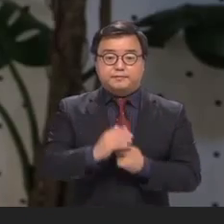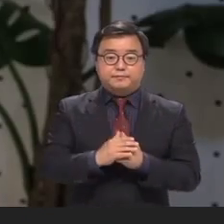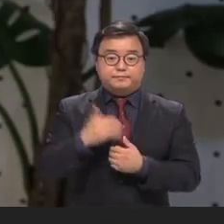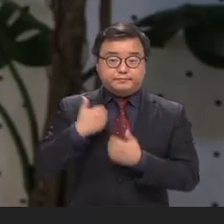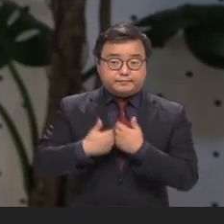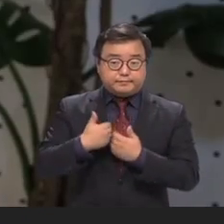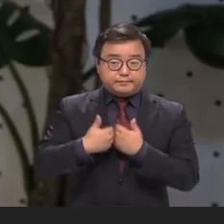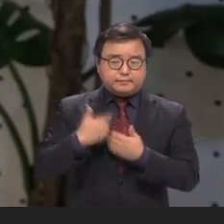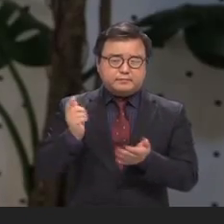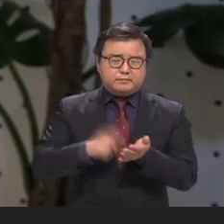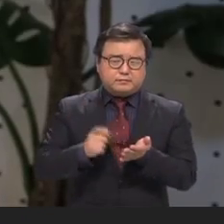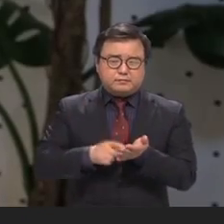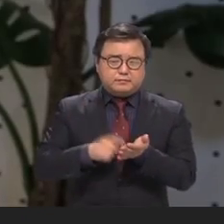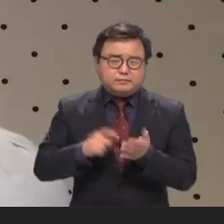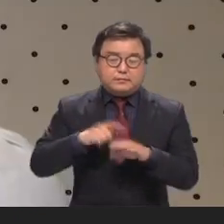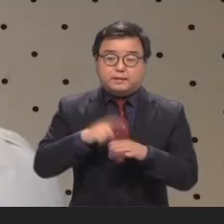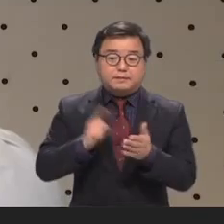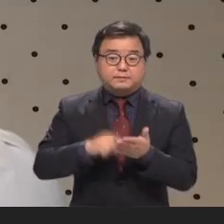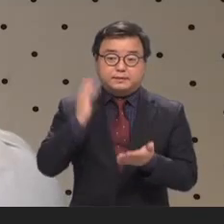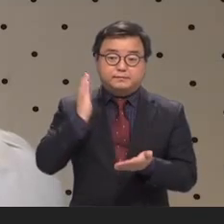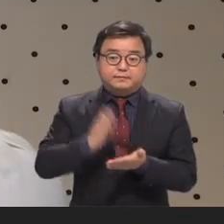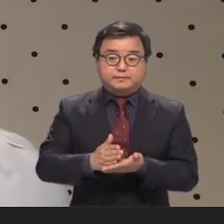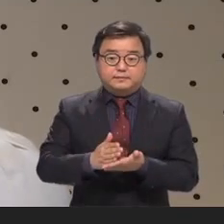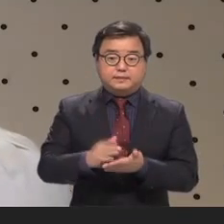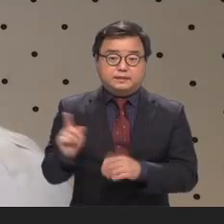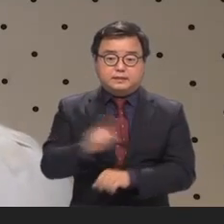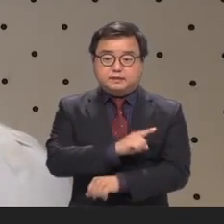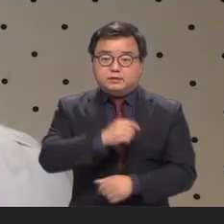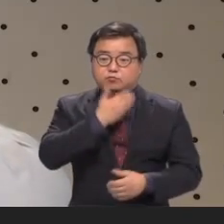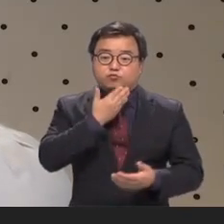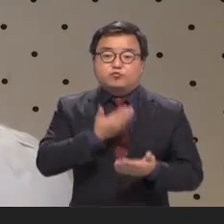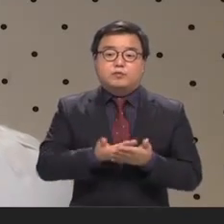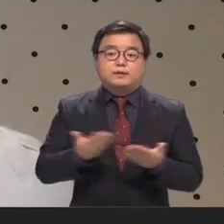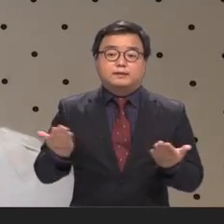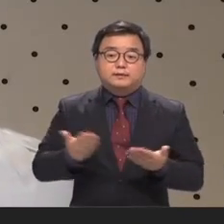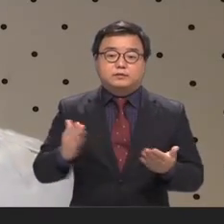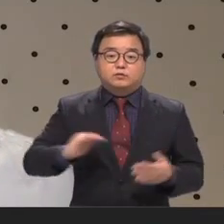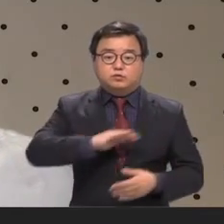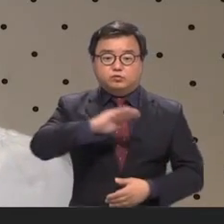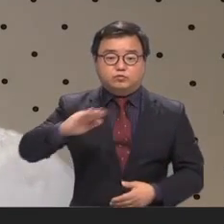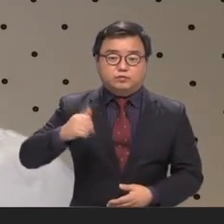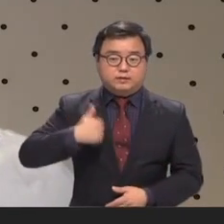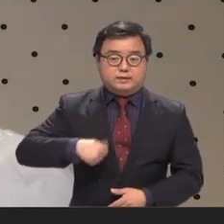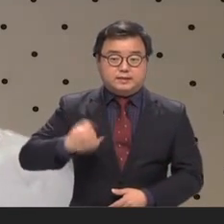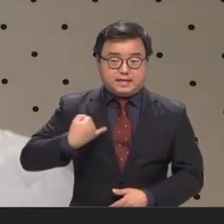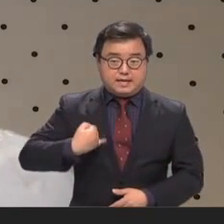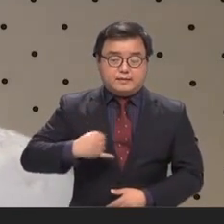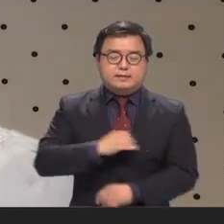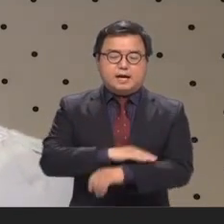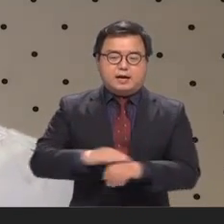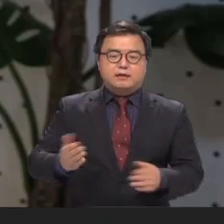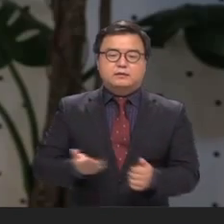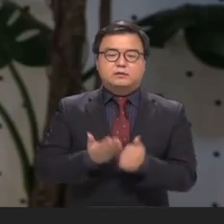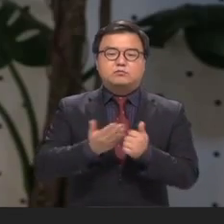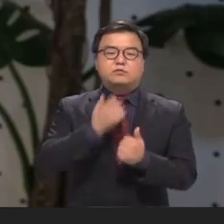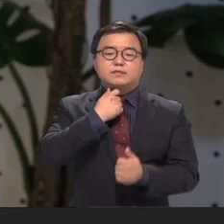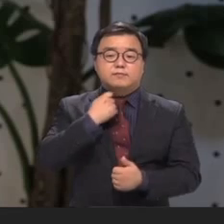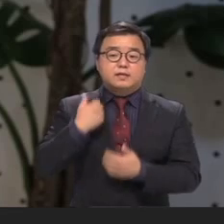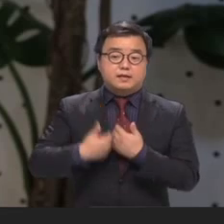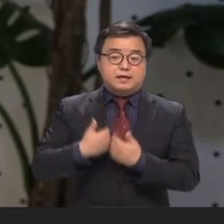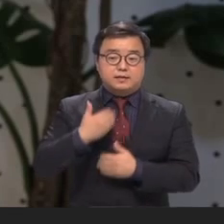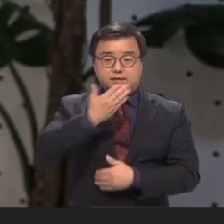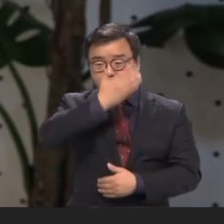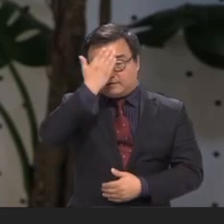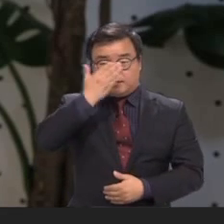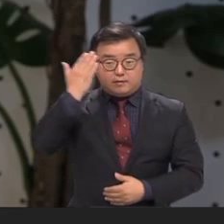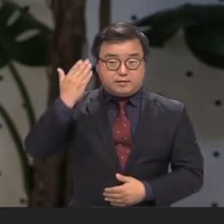갈등에 너무 조급해하지 않아도 돼요. 뭐 가장 중요한 거는 우리 아이 잘 키우고 싶다는 마음 갈등이고요. 할머니